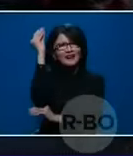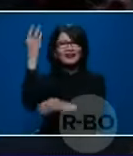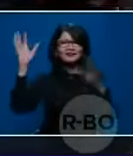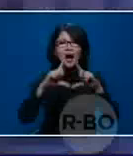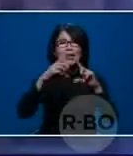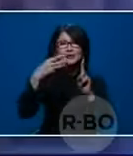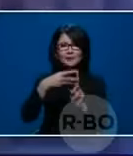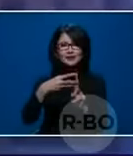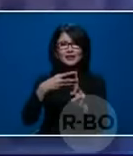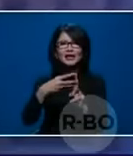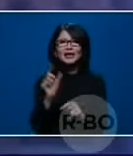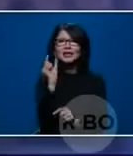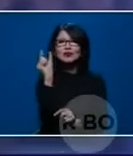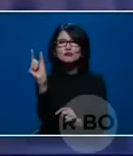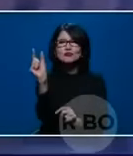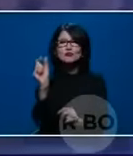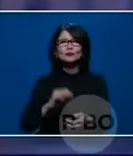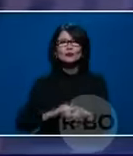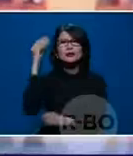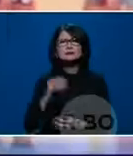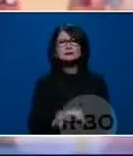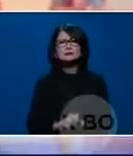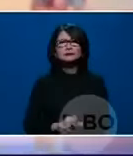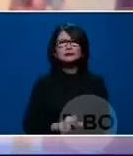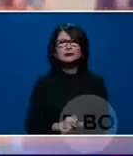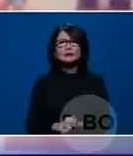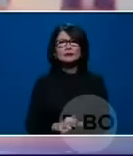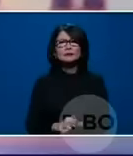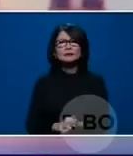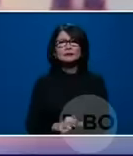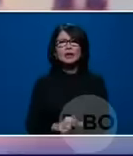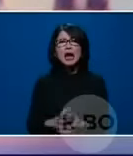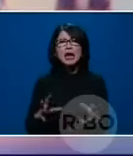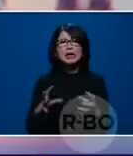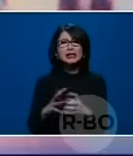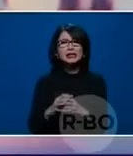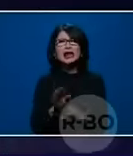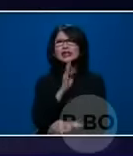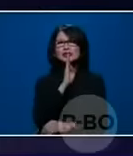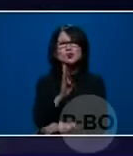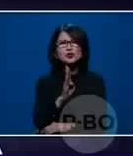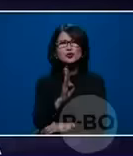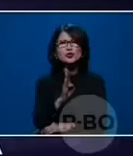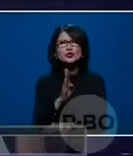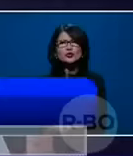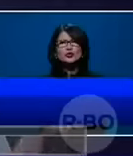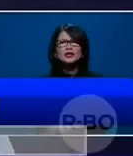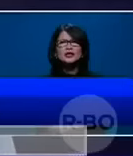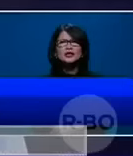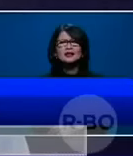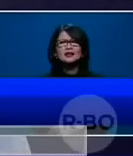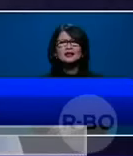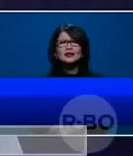Serang dilc pasangan calon gubernur dan Wak gubern DKI Jaka nomor ur pasangan ah